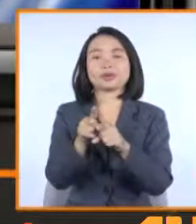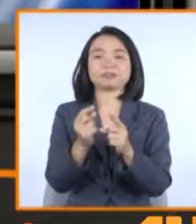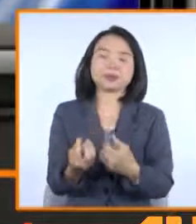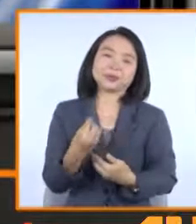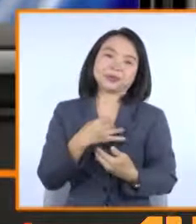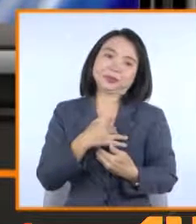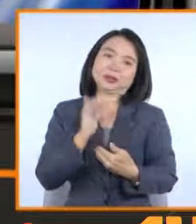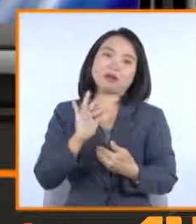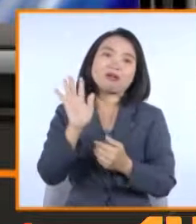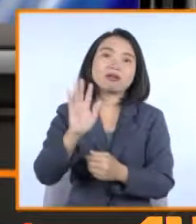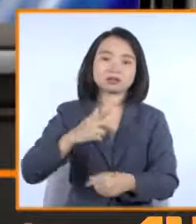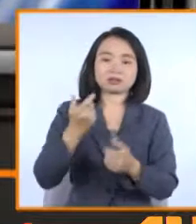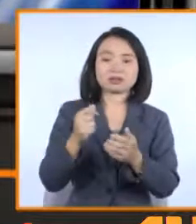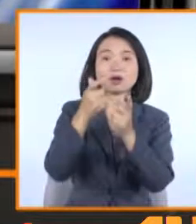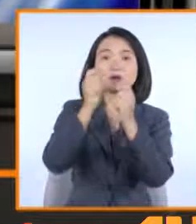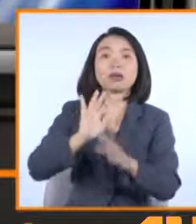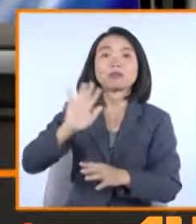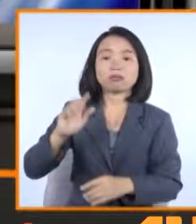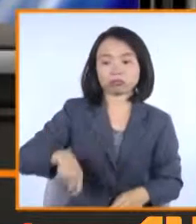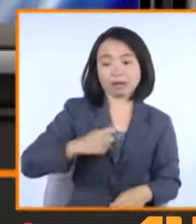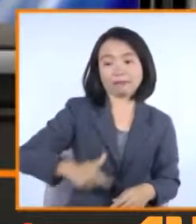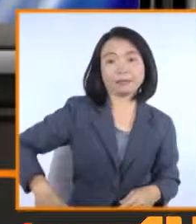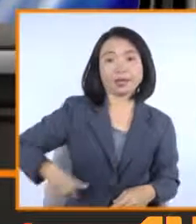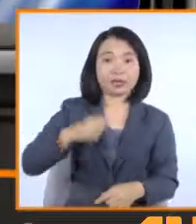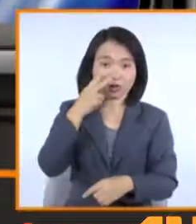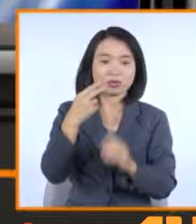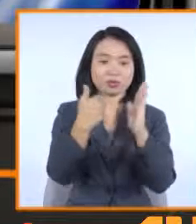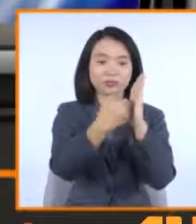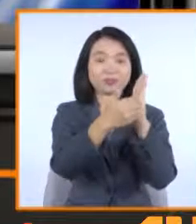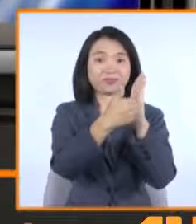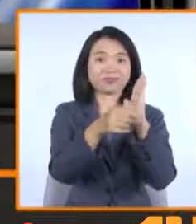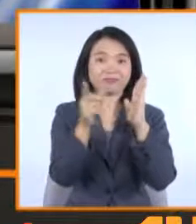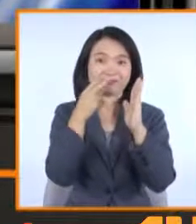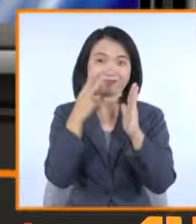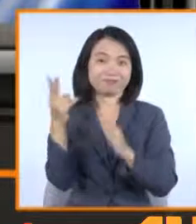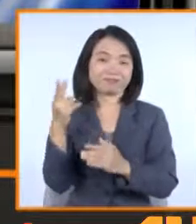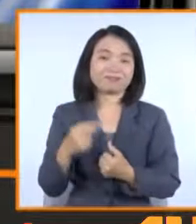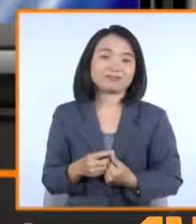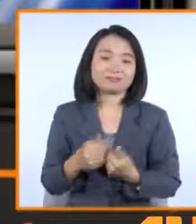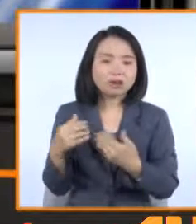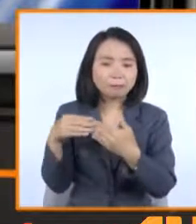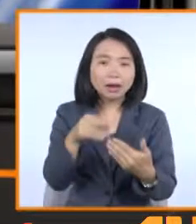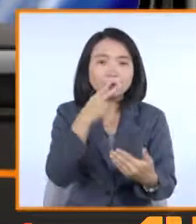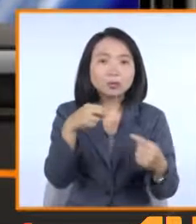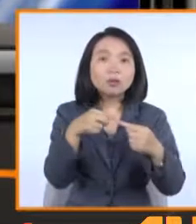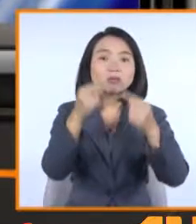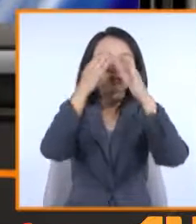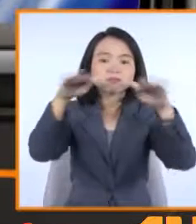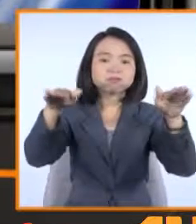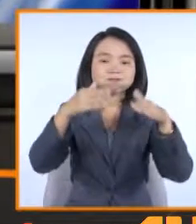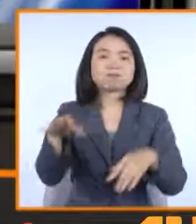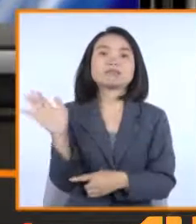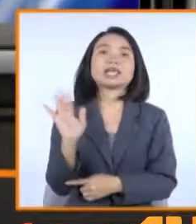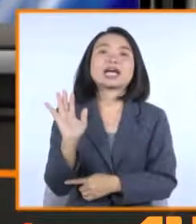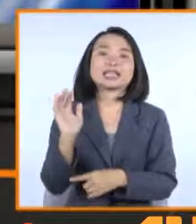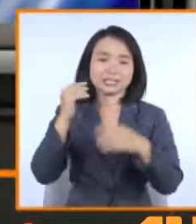ของขอมหรือว่าศิลปะเขมรมนต์ขลังของจังหวัดอีสานใต้นั่นเองครับวันนี้ไม่ได้พาไปที่ปราสาทพนมรุ้งนะแต่เขาบอกว่